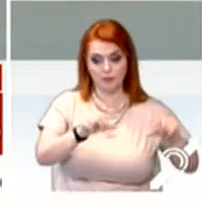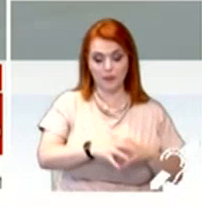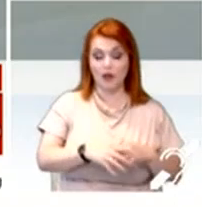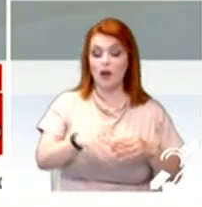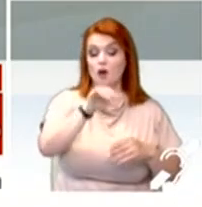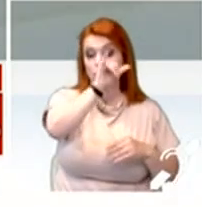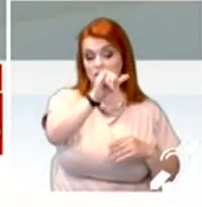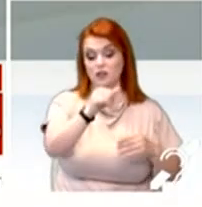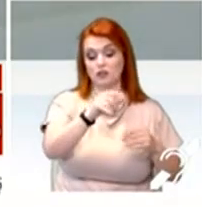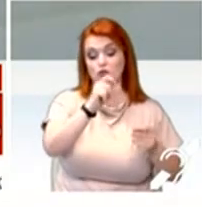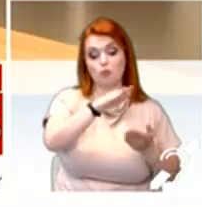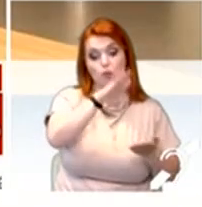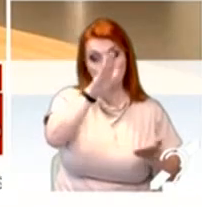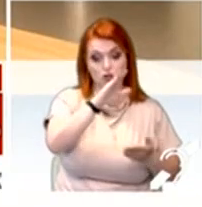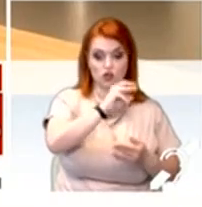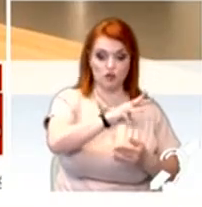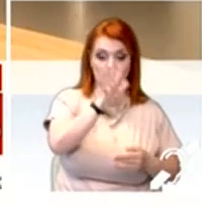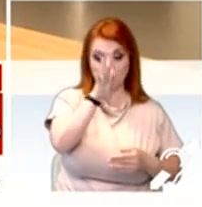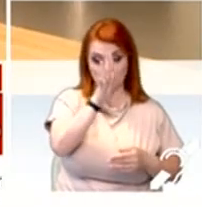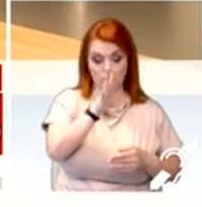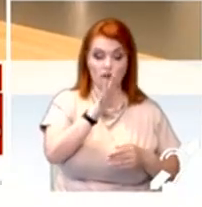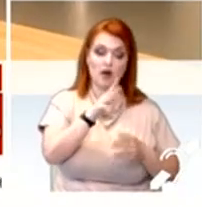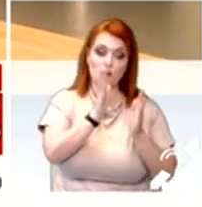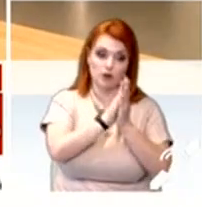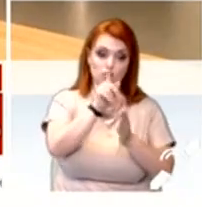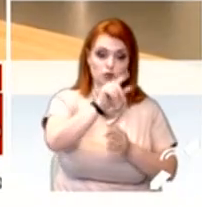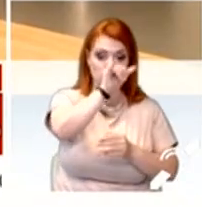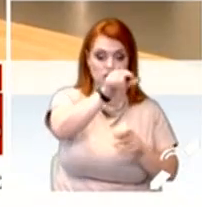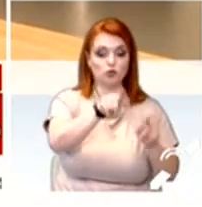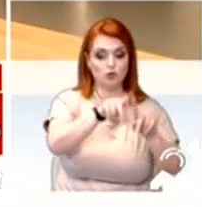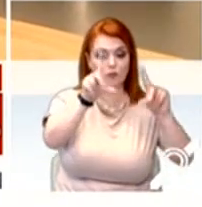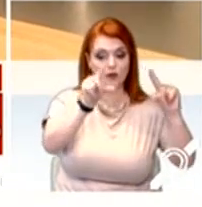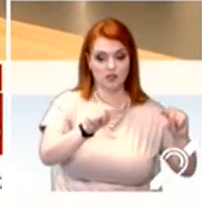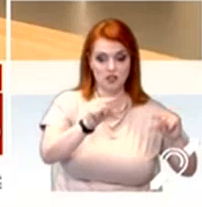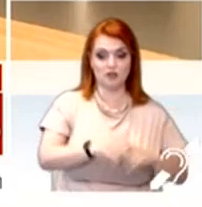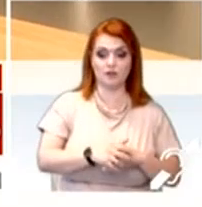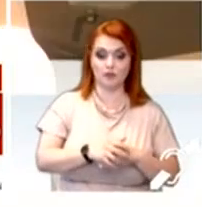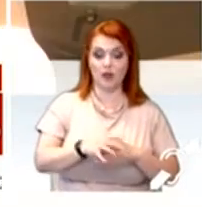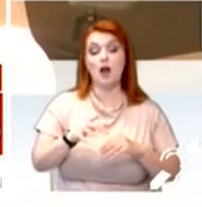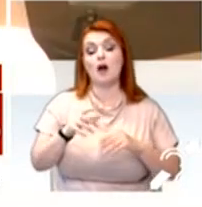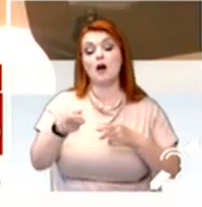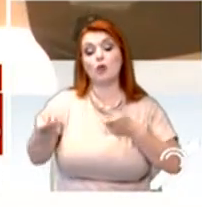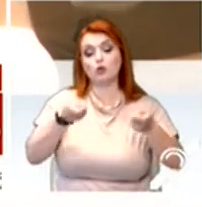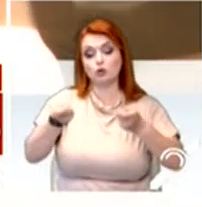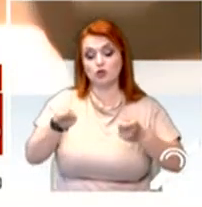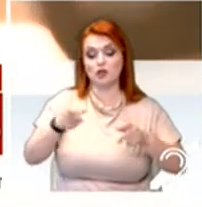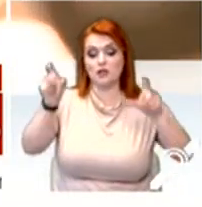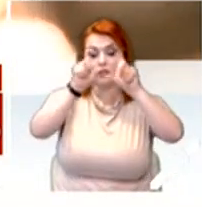1 kWh. Agenția preconizează organizarea ședinței publice în care vor fi discutate noile prețuri și